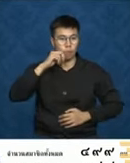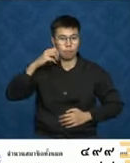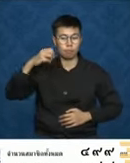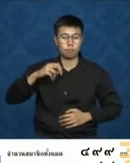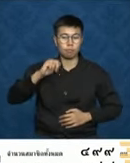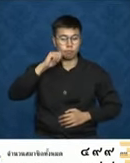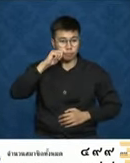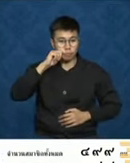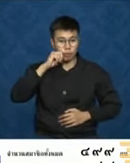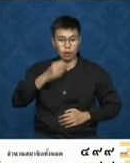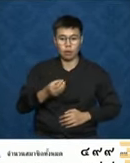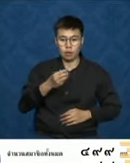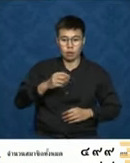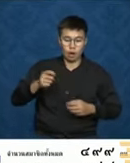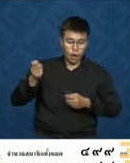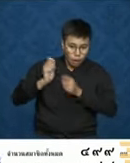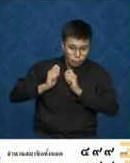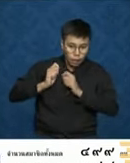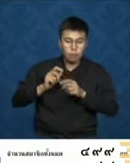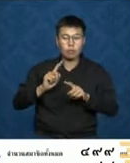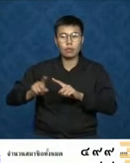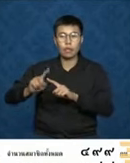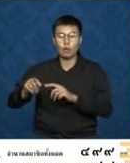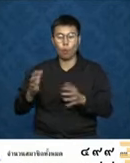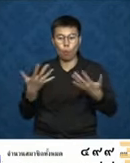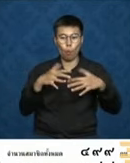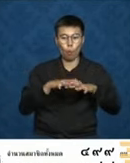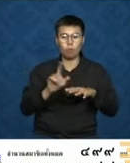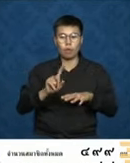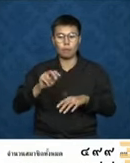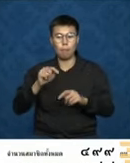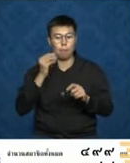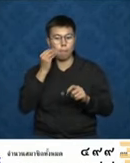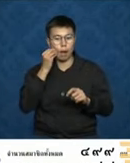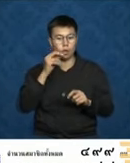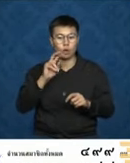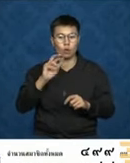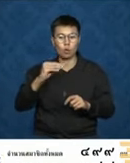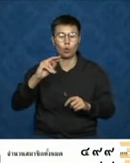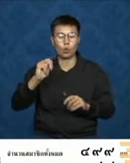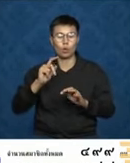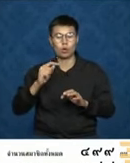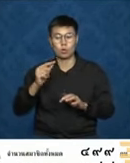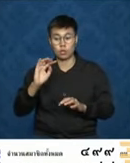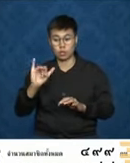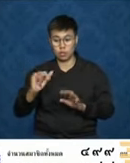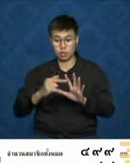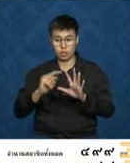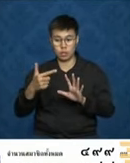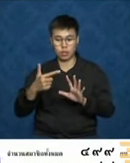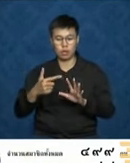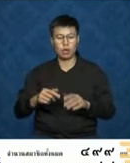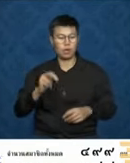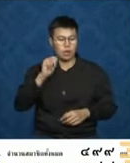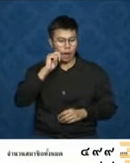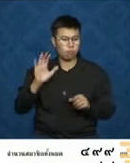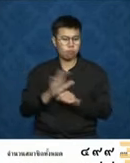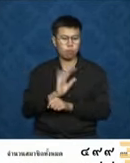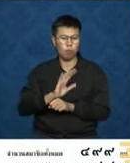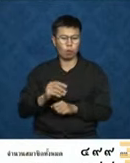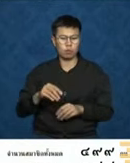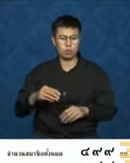บริโภคครับปัจจุบันต้องใช้น้ำปปลาร่วมกับบ้านนนทยางทำให้ปริมาณน้ำไม่เพียงพอกับการใช้ในชีวิตประจำวันได้รับความเดือดร้อนมาเป็นระยะ